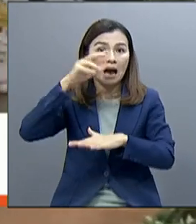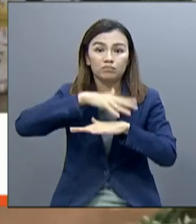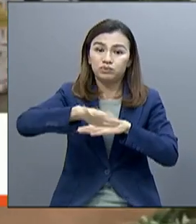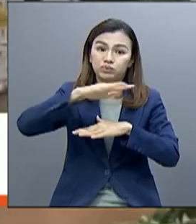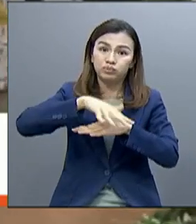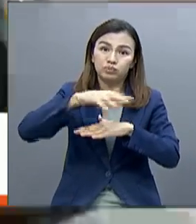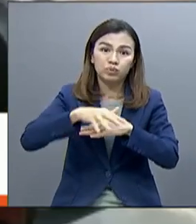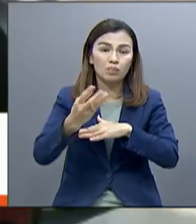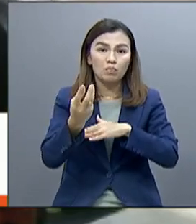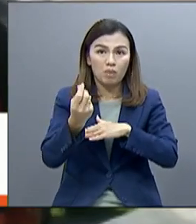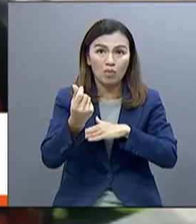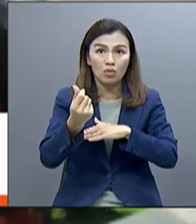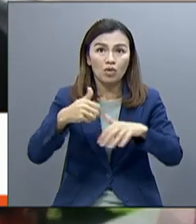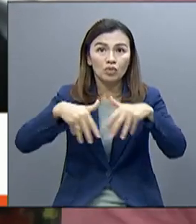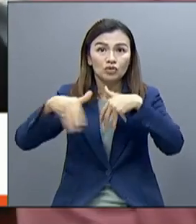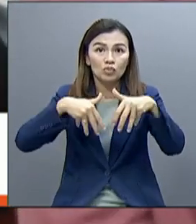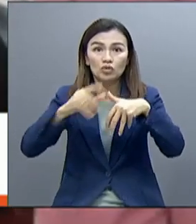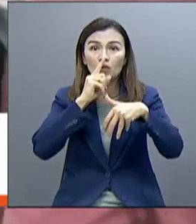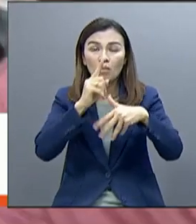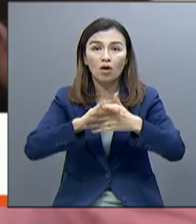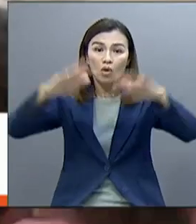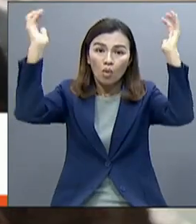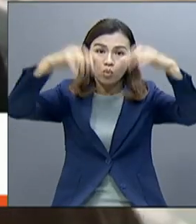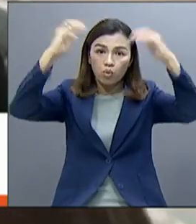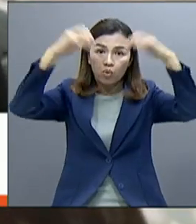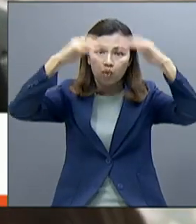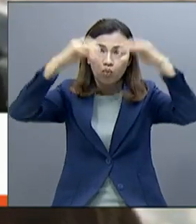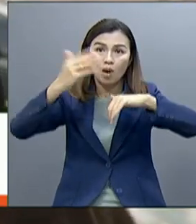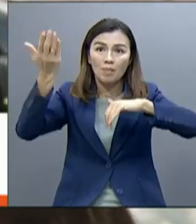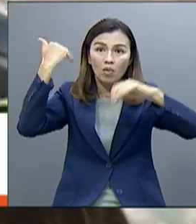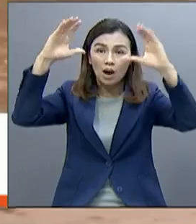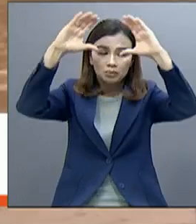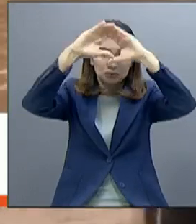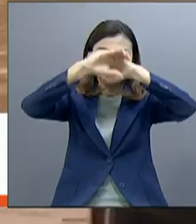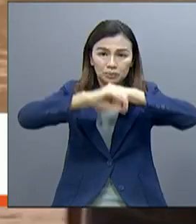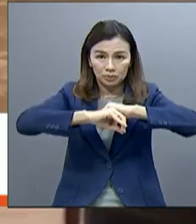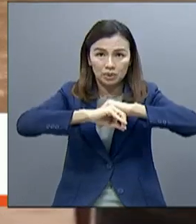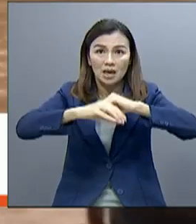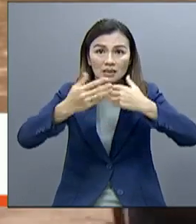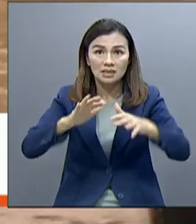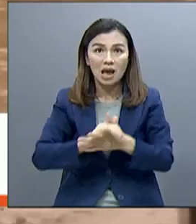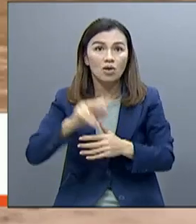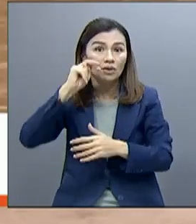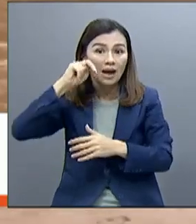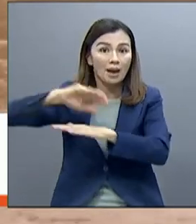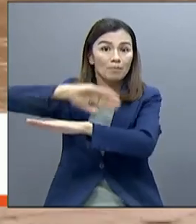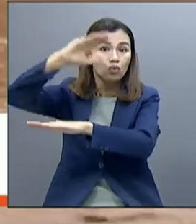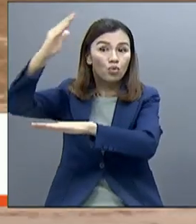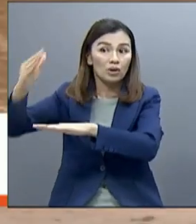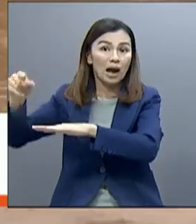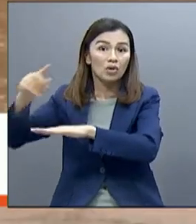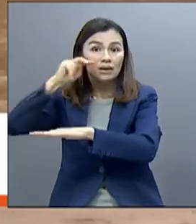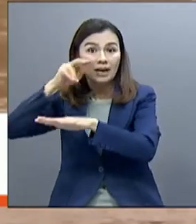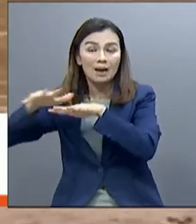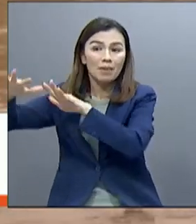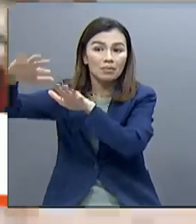างรวดเร็วชาวบ้านบอกว่าฝนมันตกหนักมาตั้งแต่กลางดึกที่ผ่านมาทำให้น้ำป่าจากคลองแม่ตำไหลบ่า